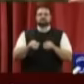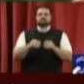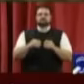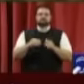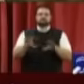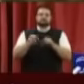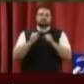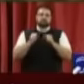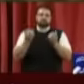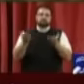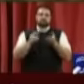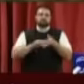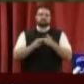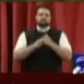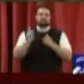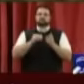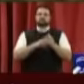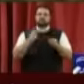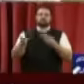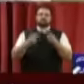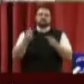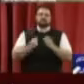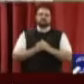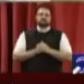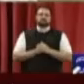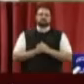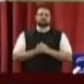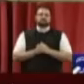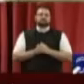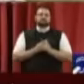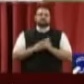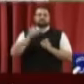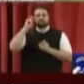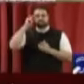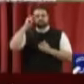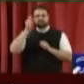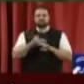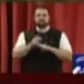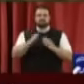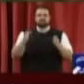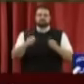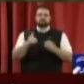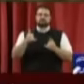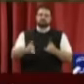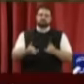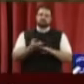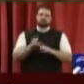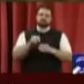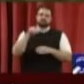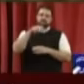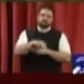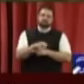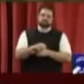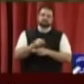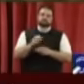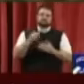Iau de acolo și eu trebuie să văd altceva. zis că nu trebuie să gândim mai mult. Cum? Trebuie să gândim mai mult. Da. Să fim mai mult în prezent și mai conștient de ceea ce